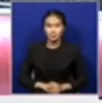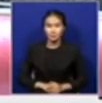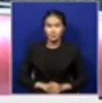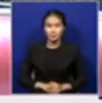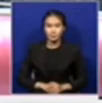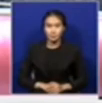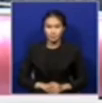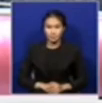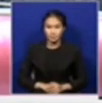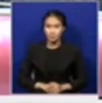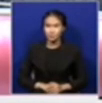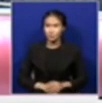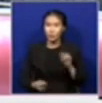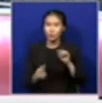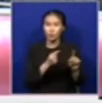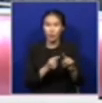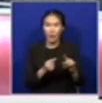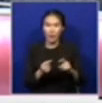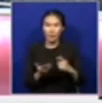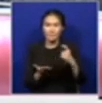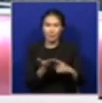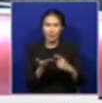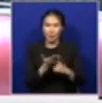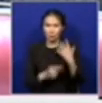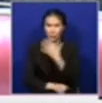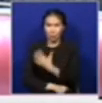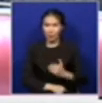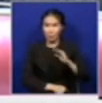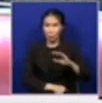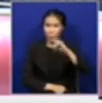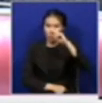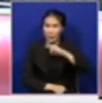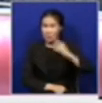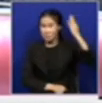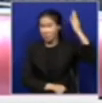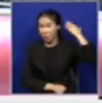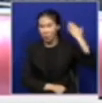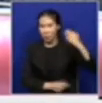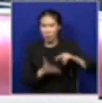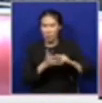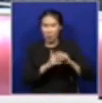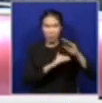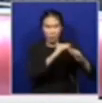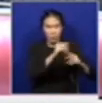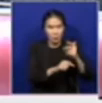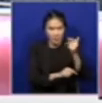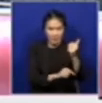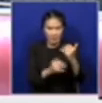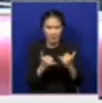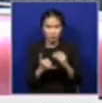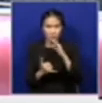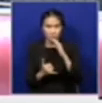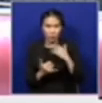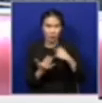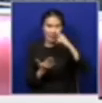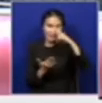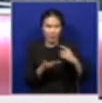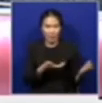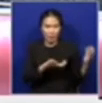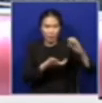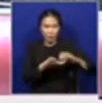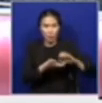ระบบหลักประกันสุขภาพของประเทศไทยที่เคยเข้มแข็งและเมื่อไรที่เราเข้าร่วมกับ